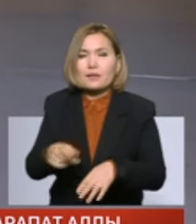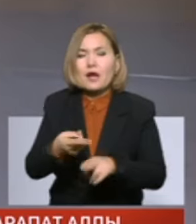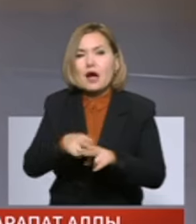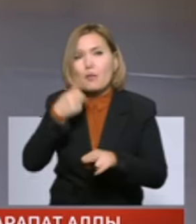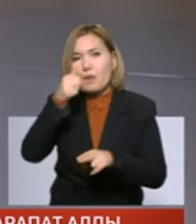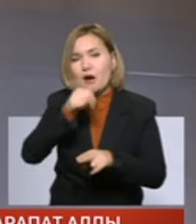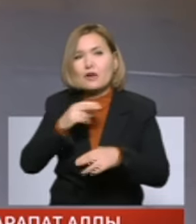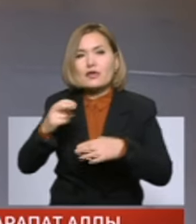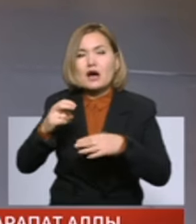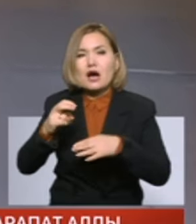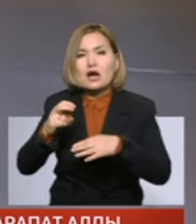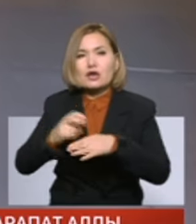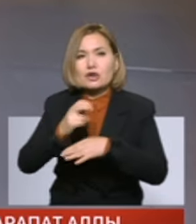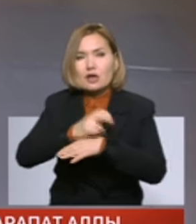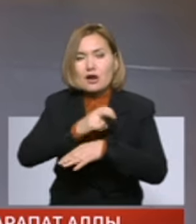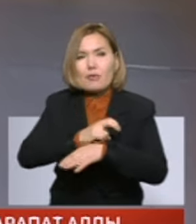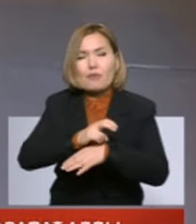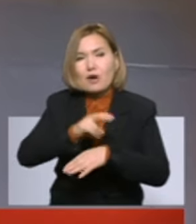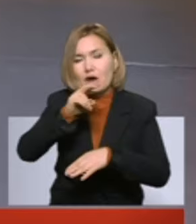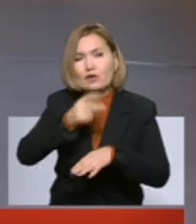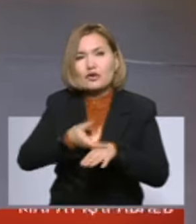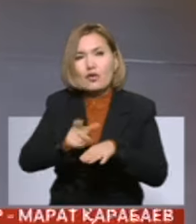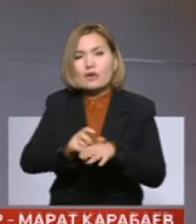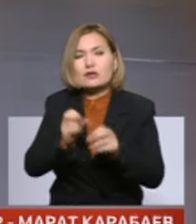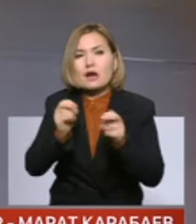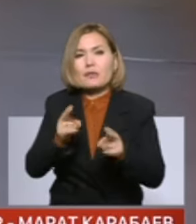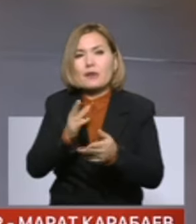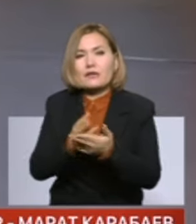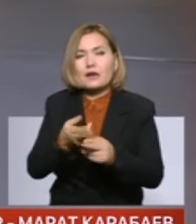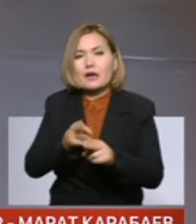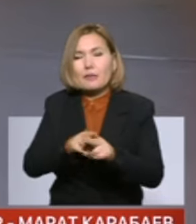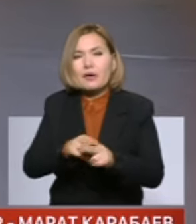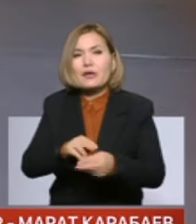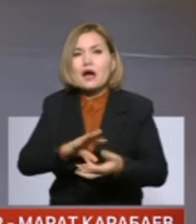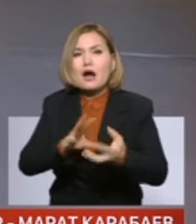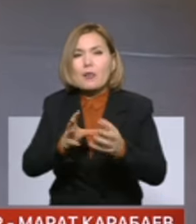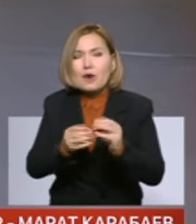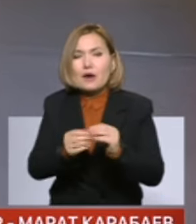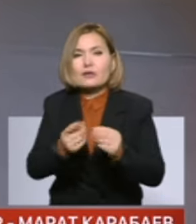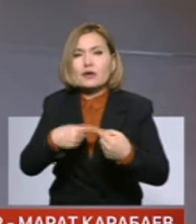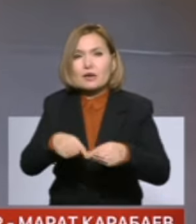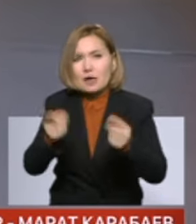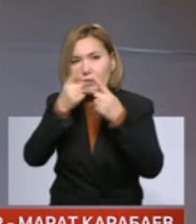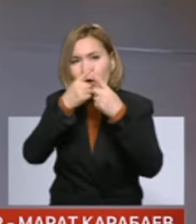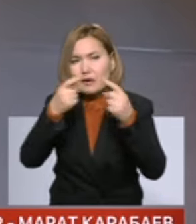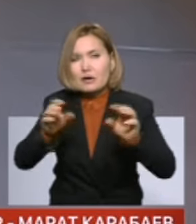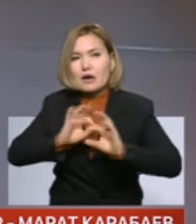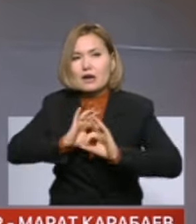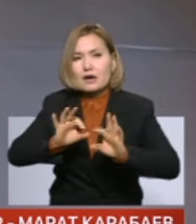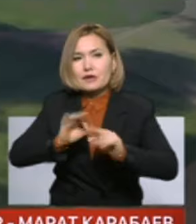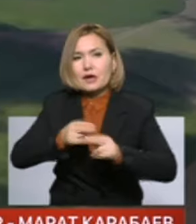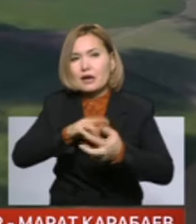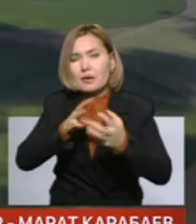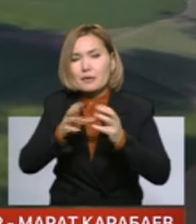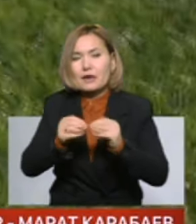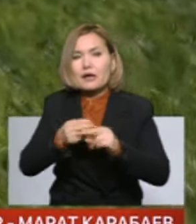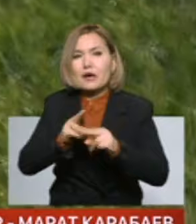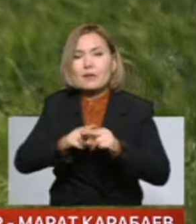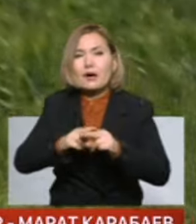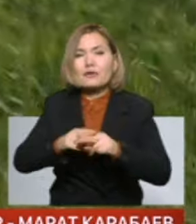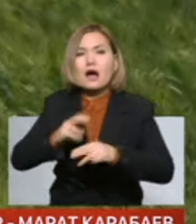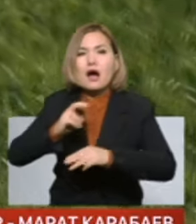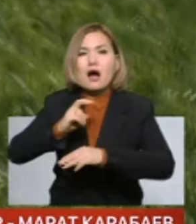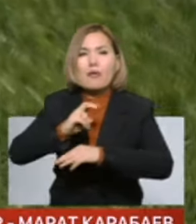Биыл шегірткелерден қауіп жоғары. Республикалық фитосанитарлық диагностика және болжамдар әдістемелік орталығының дерегінше